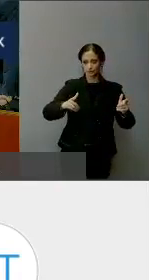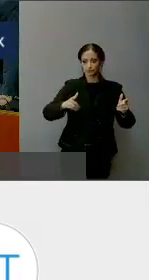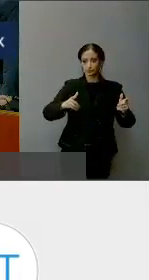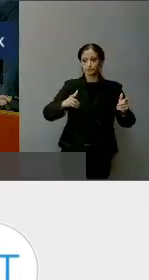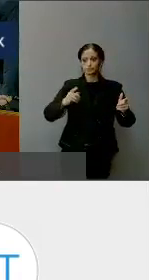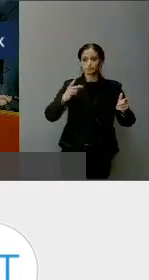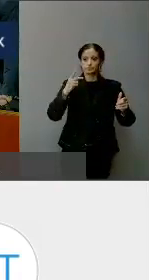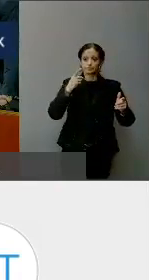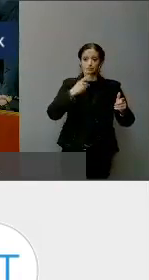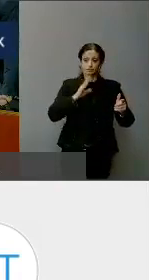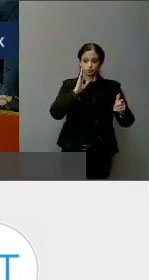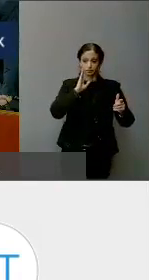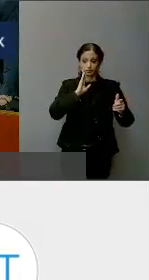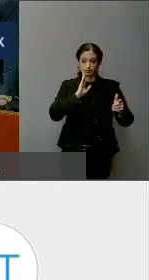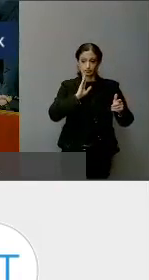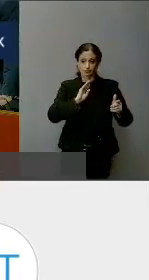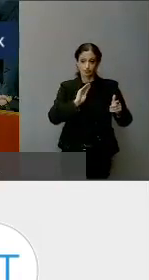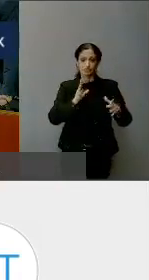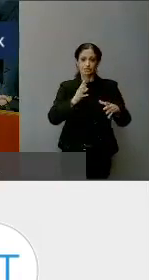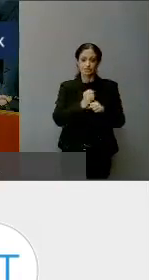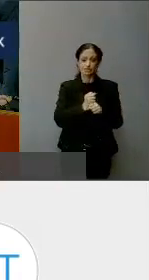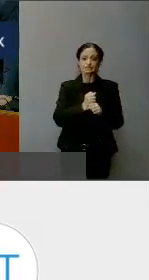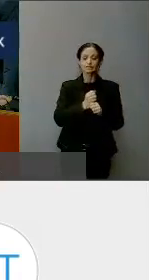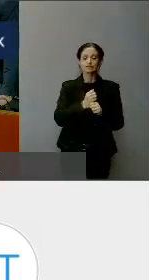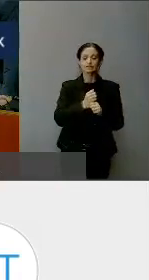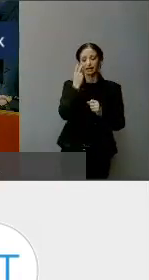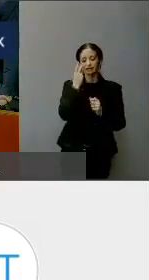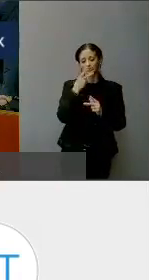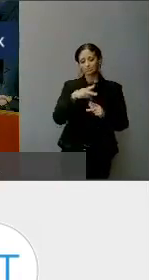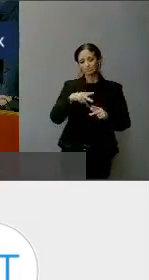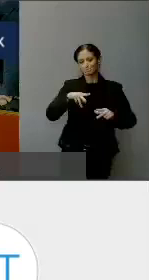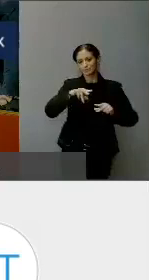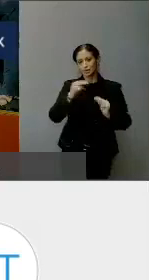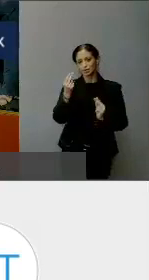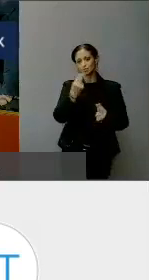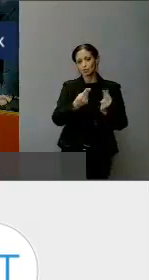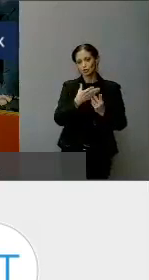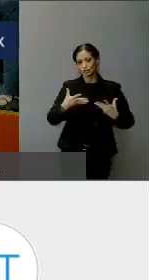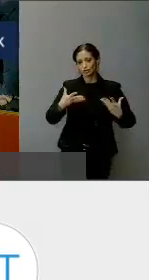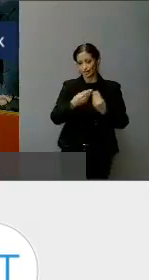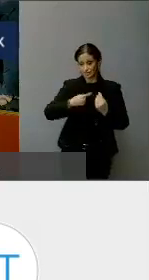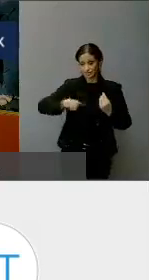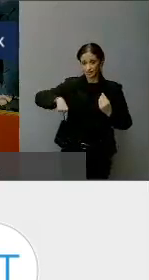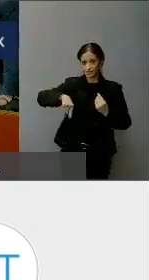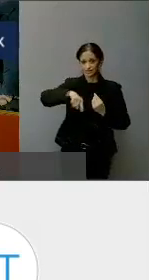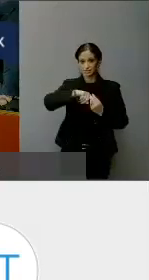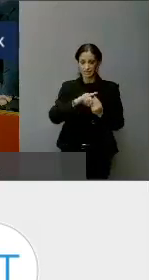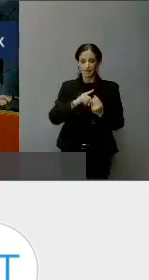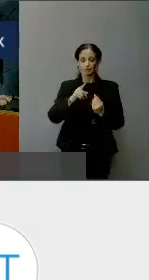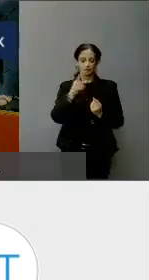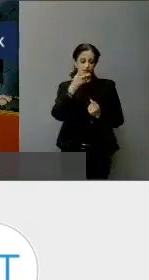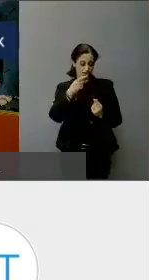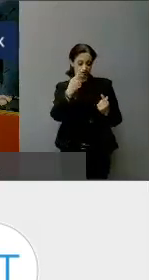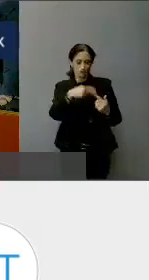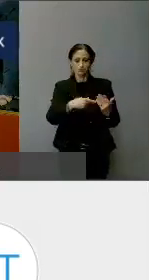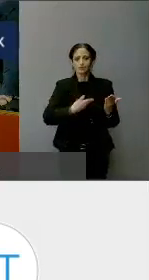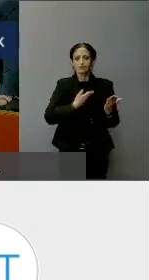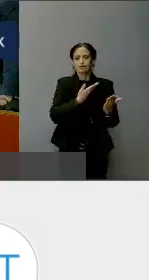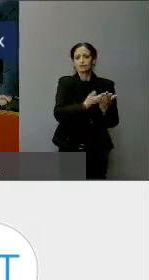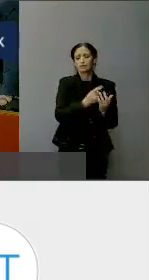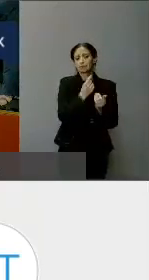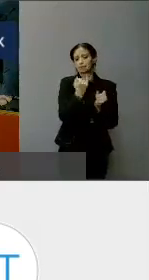rivedere riprogettare l'insieme diciamo di quello che poi viene proposto come un mero una mera